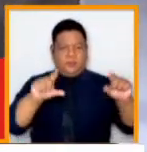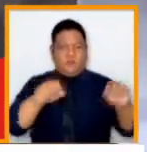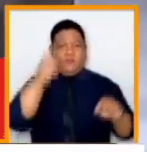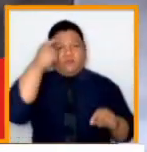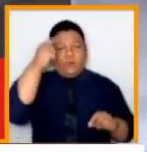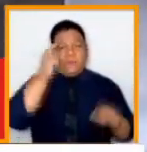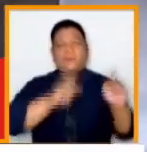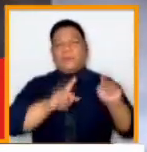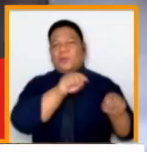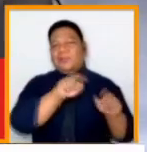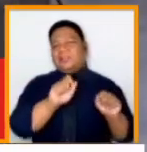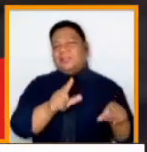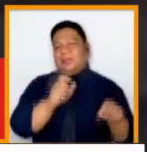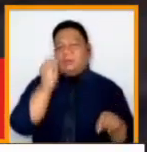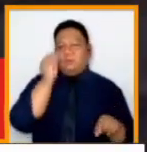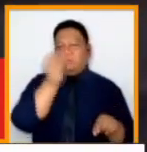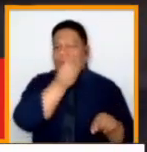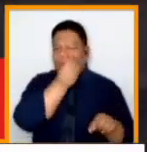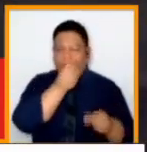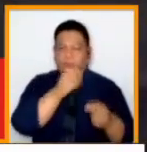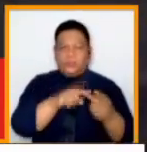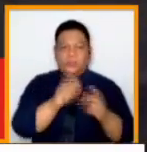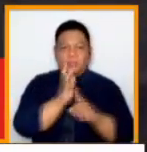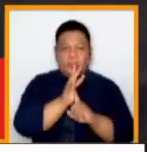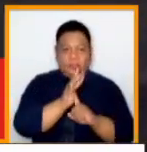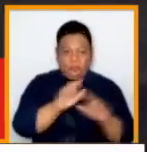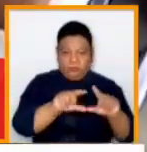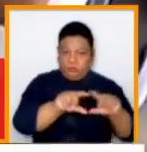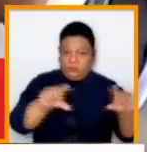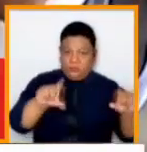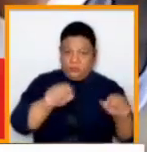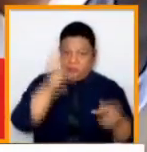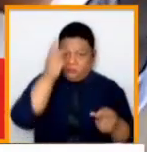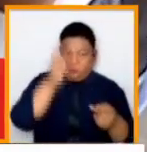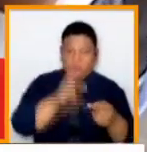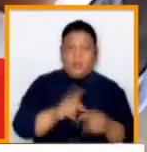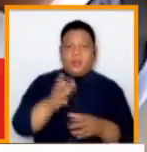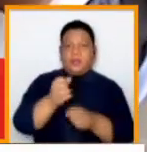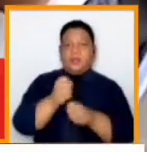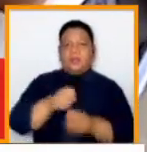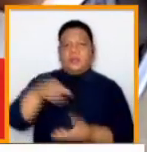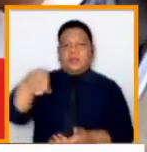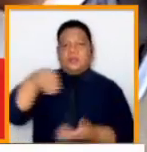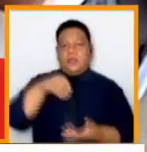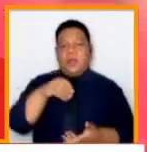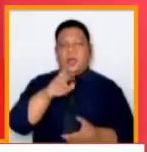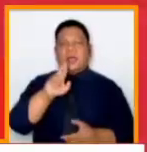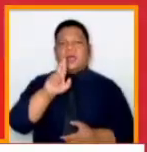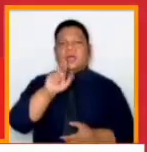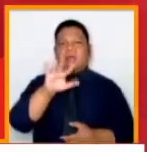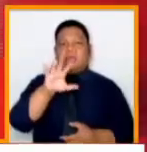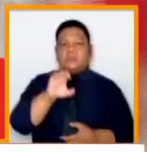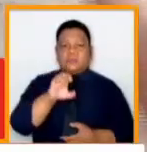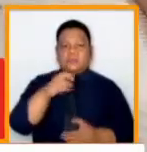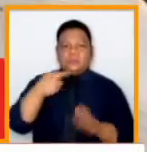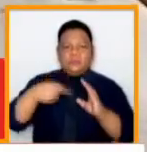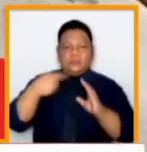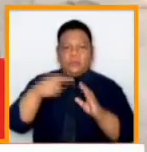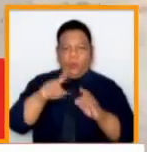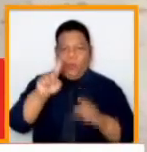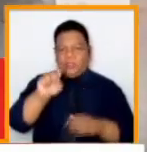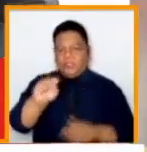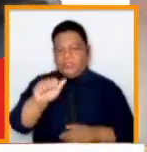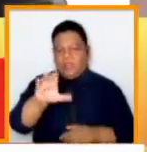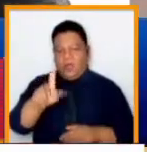sementeryo. Gagamitin ang mga nasabing coupon sa pag-claim ng isang sakong bigas ngayong araw sa tanggapan ng DSWS ng